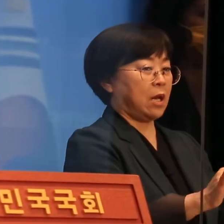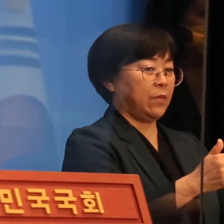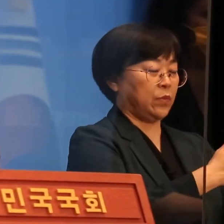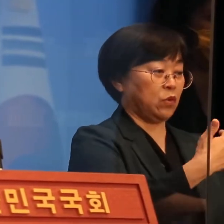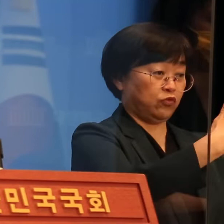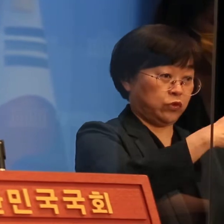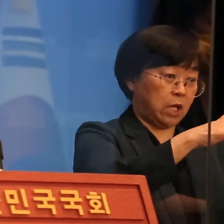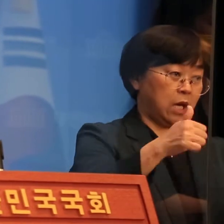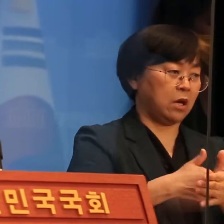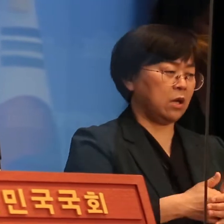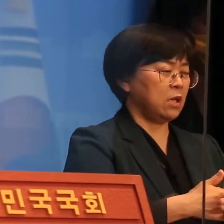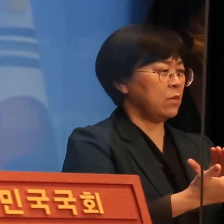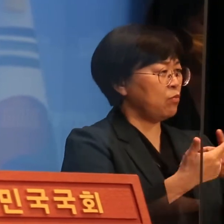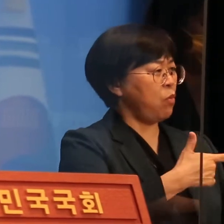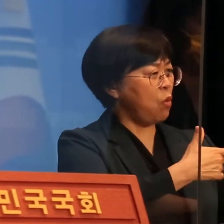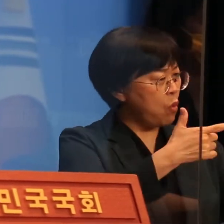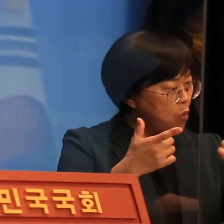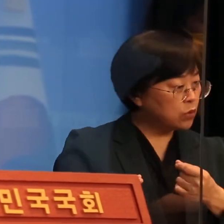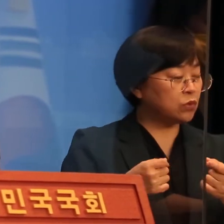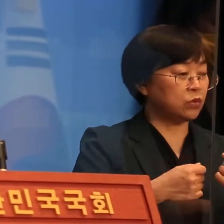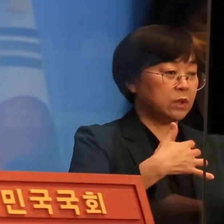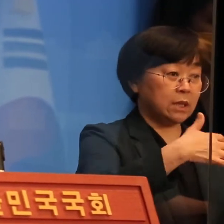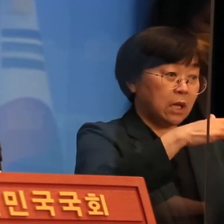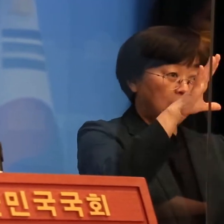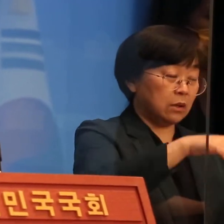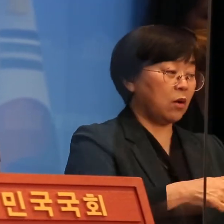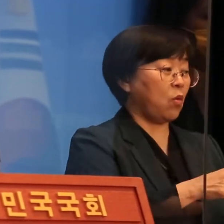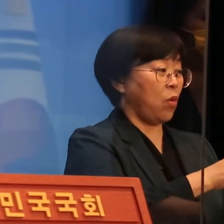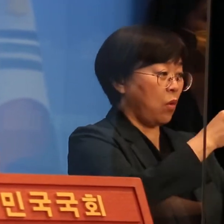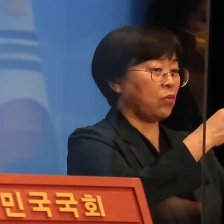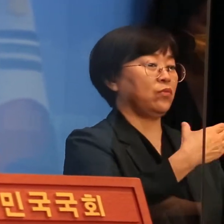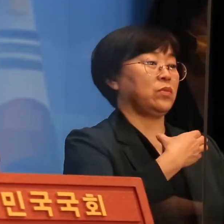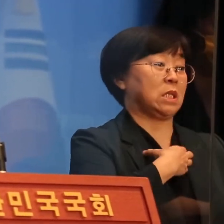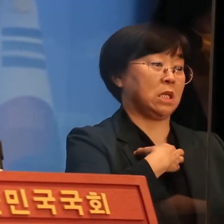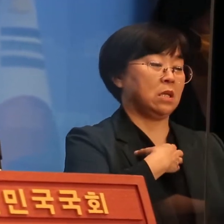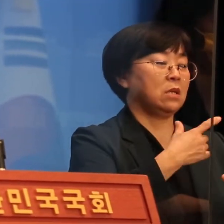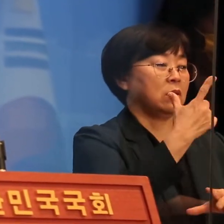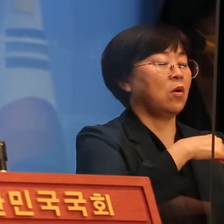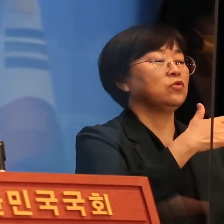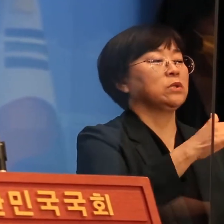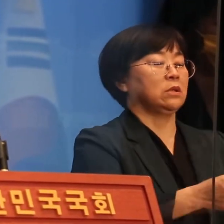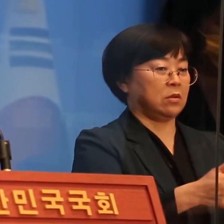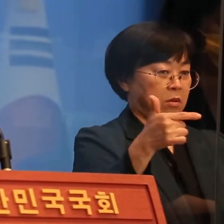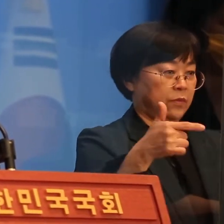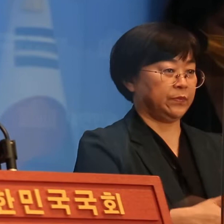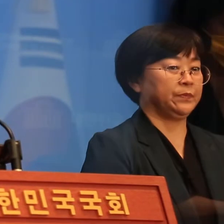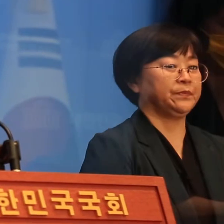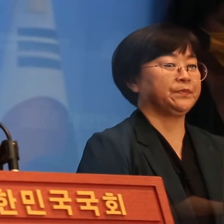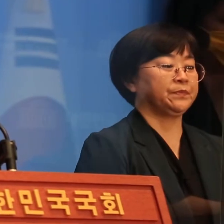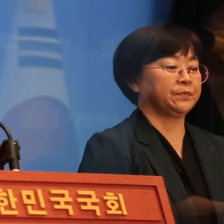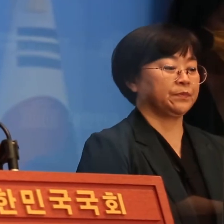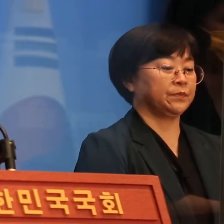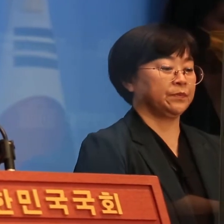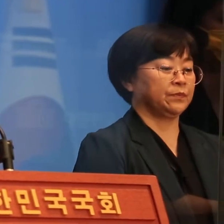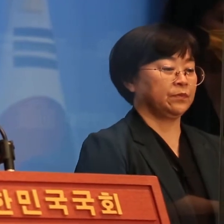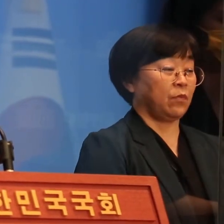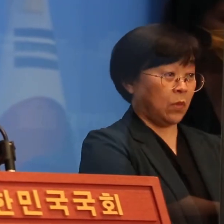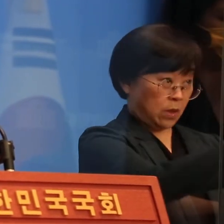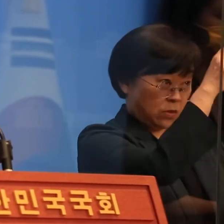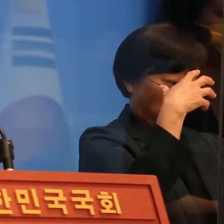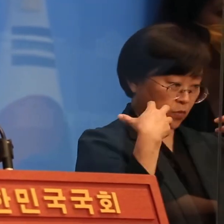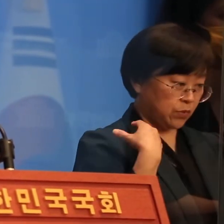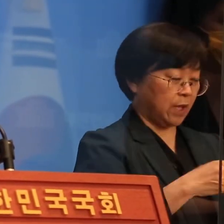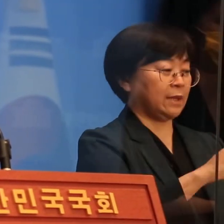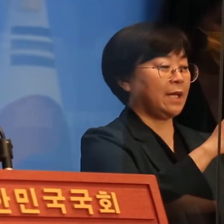등 전후반 고용까지 따지면 고용 위기의 규모는 더욱 커질 수밖에 없습니다. 정부의